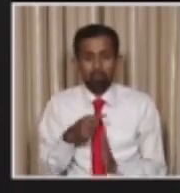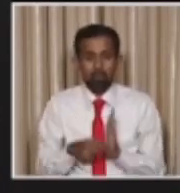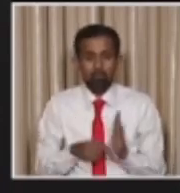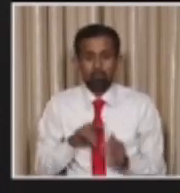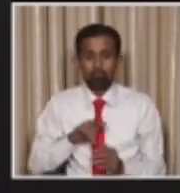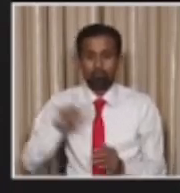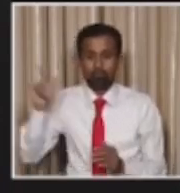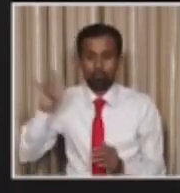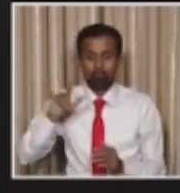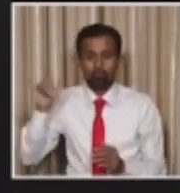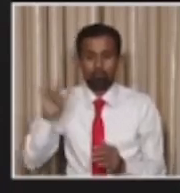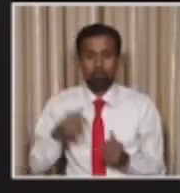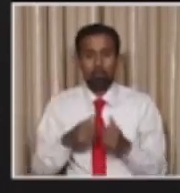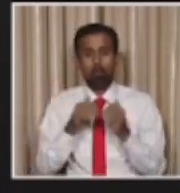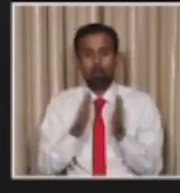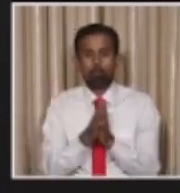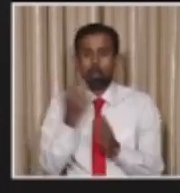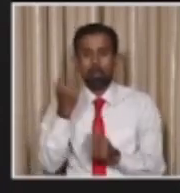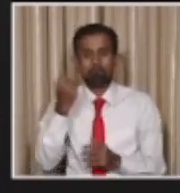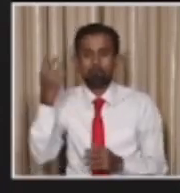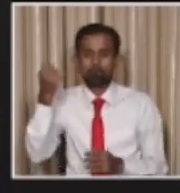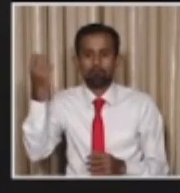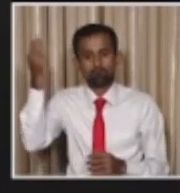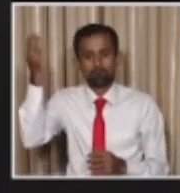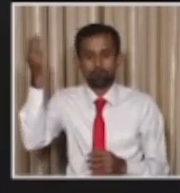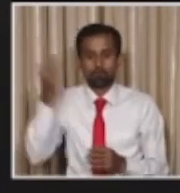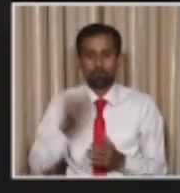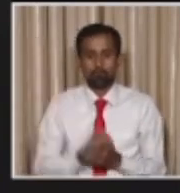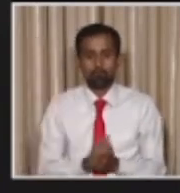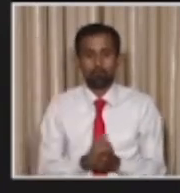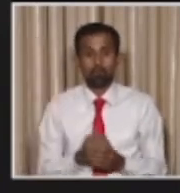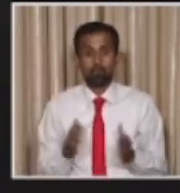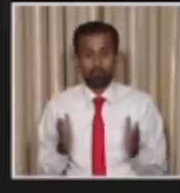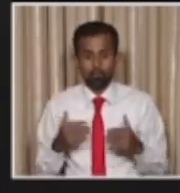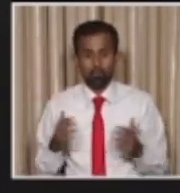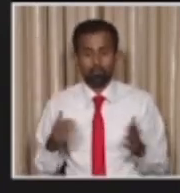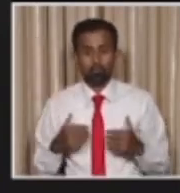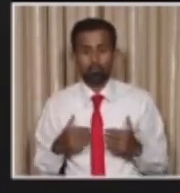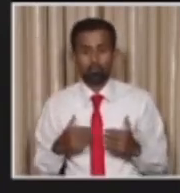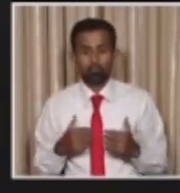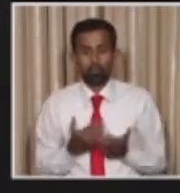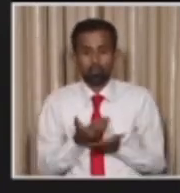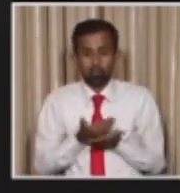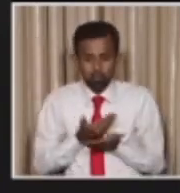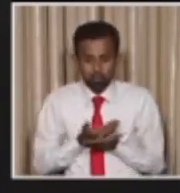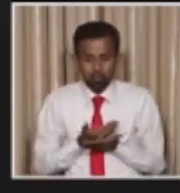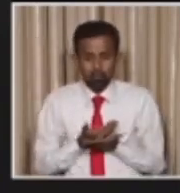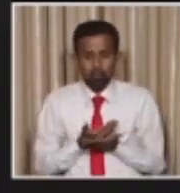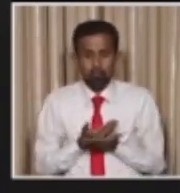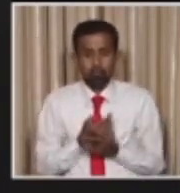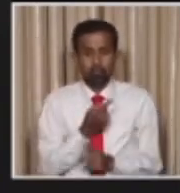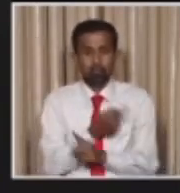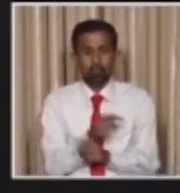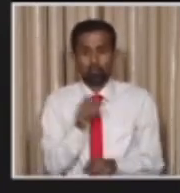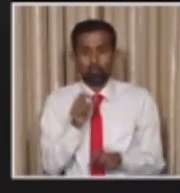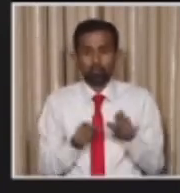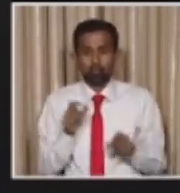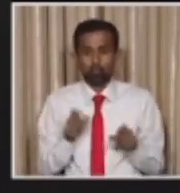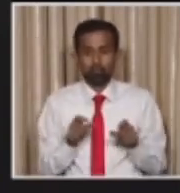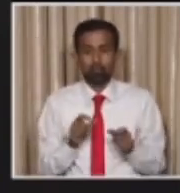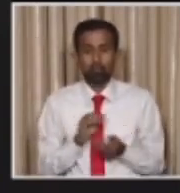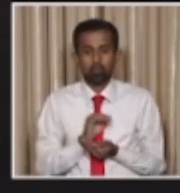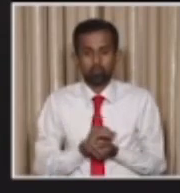එහෙම නැත්නම් විදේශවල ඕන තරම් අවස්ථා තියෙනවා. ඉතින් තවදුරටත් දැන් මේ ඉතුරු වෙලා ඉන්න ආචාර්යවරු ටිකත් ඉතුරු වෙලා